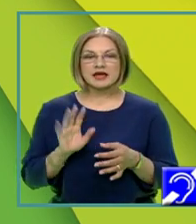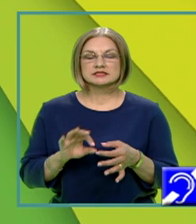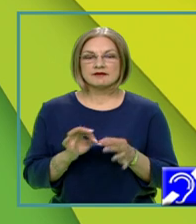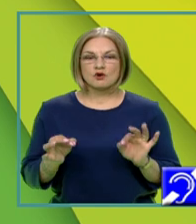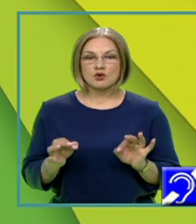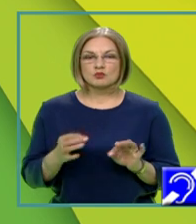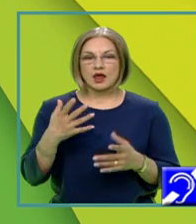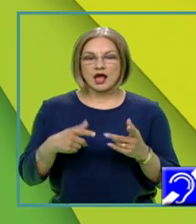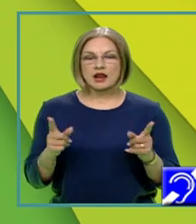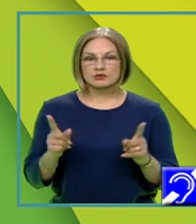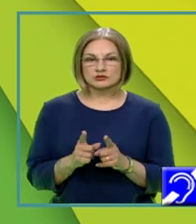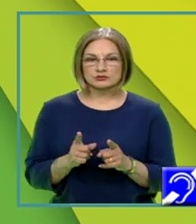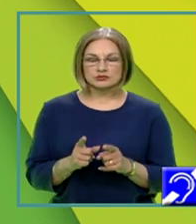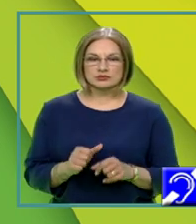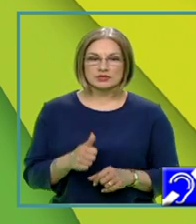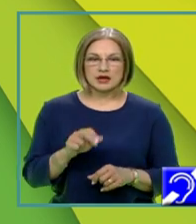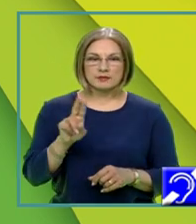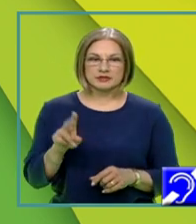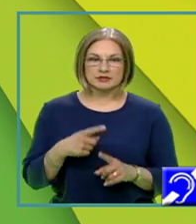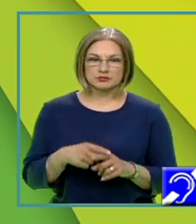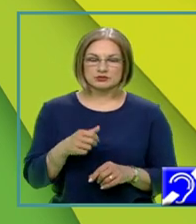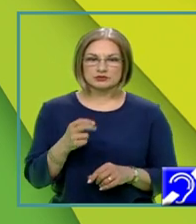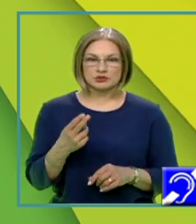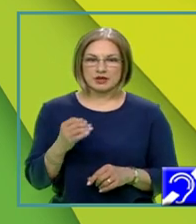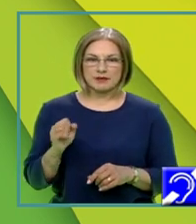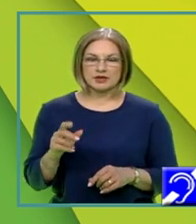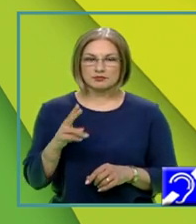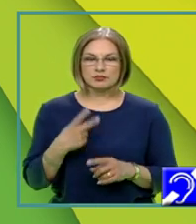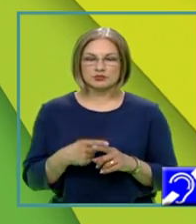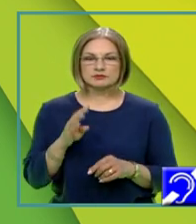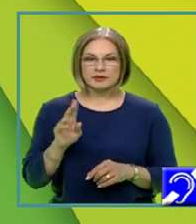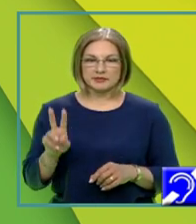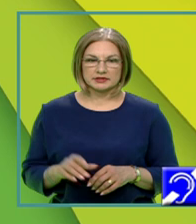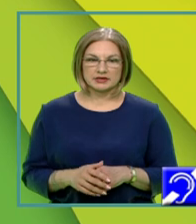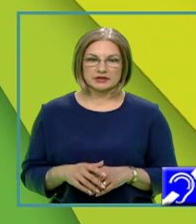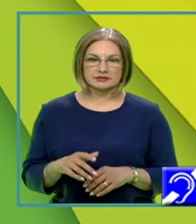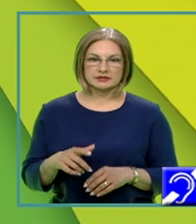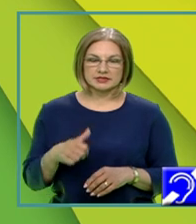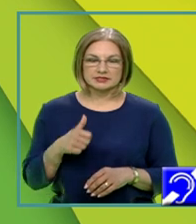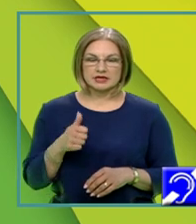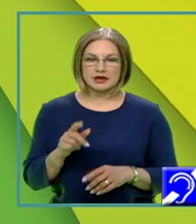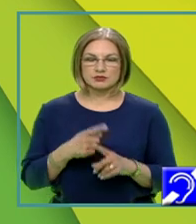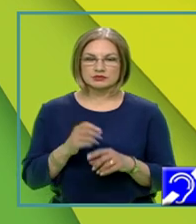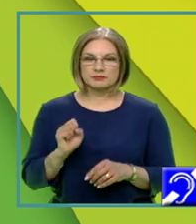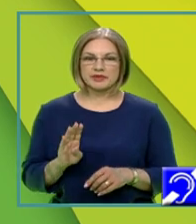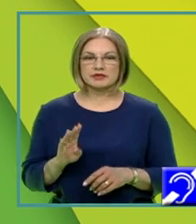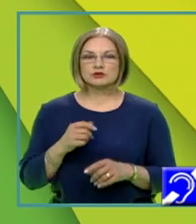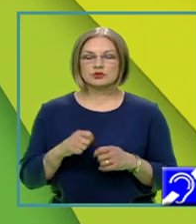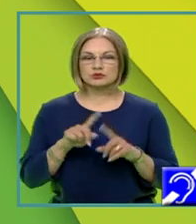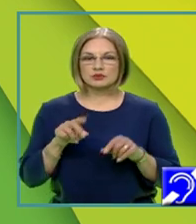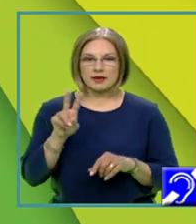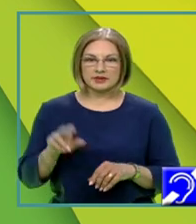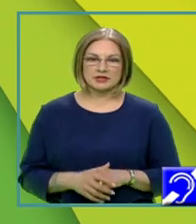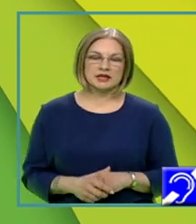prescurtat și anume a pătrat plus 2 a b plus b pătrat care știm că face a plus b totul la pătrat în cazul nostru